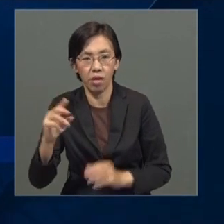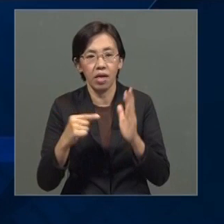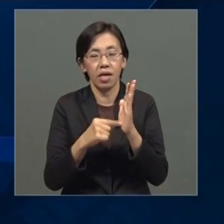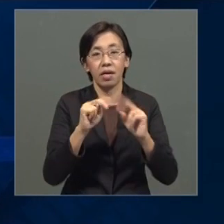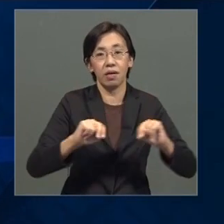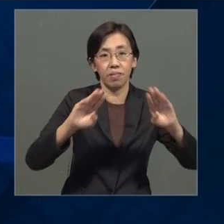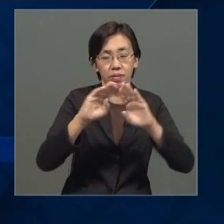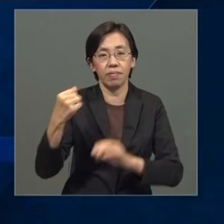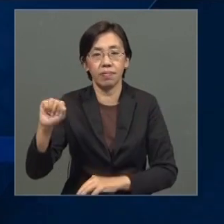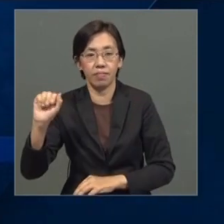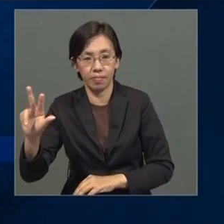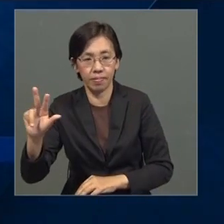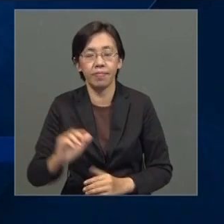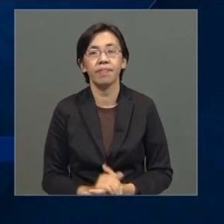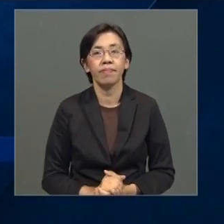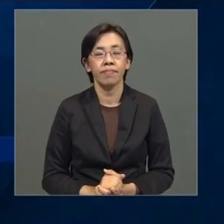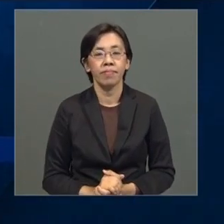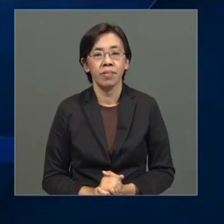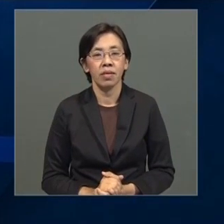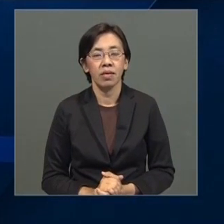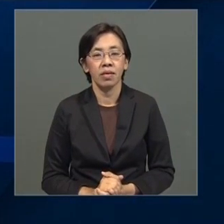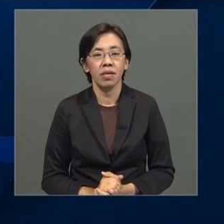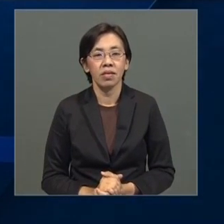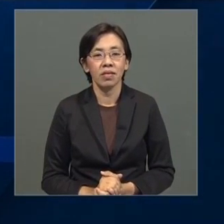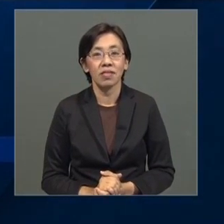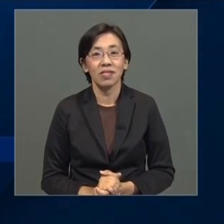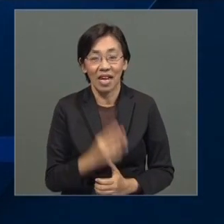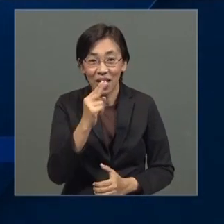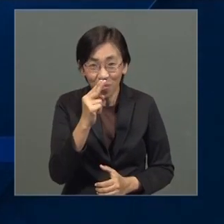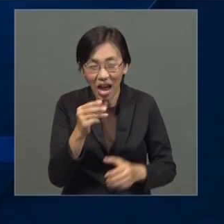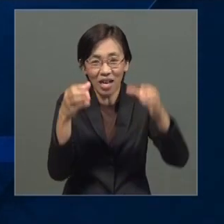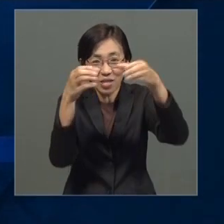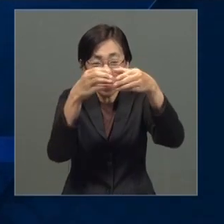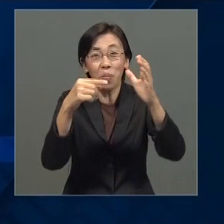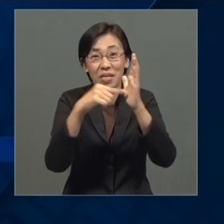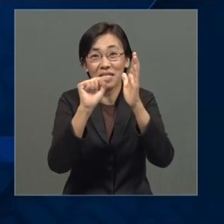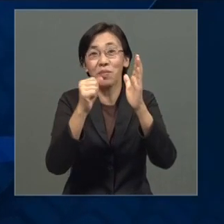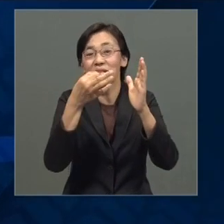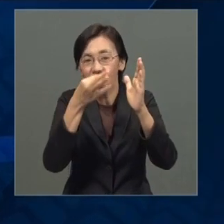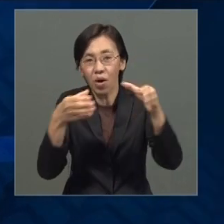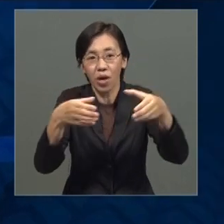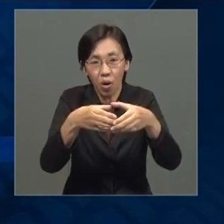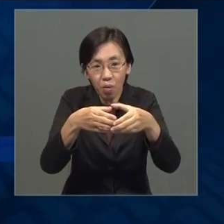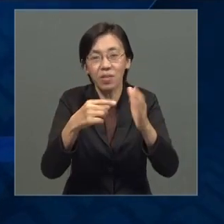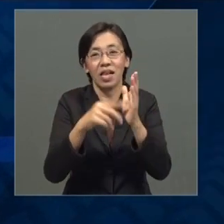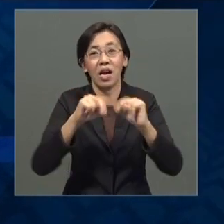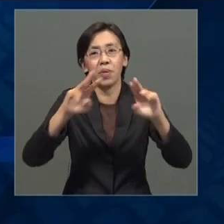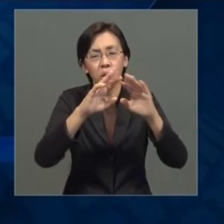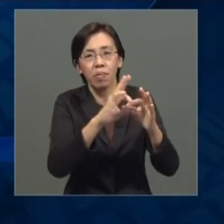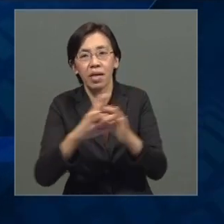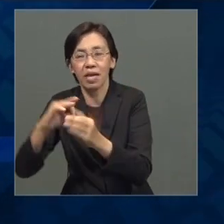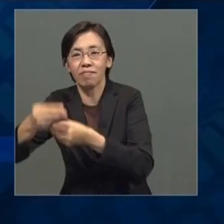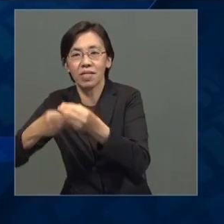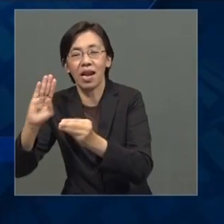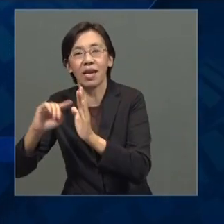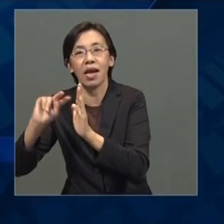ม13รายนะคะก็ยังเป็นกลุ่มก้อนเดียวกันที่สืบเนื่องมาจากตลาดสดบางแคด้วยค่ะตาก็เป็นสถ